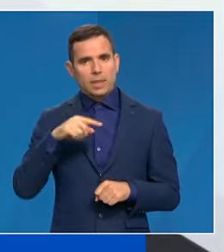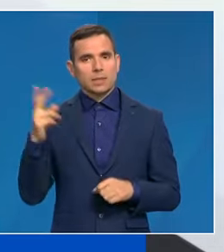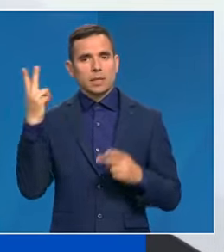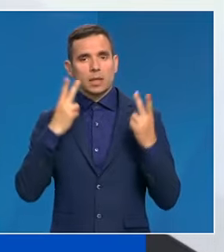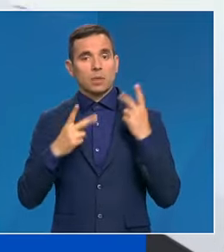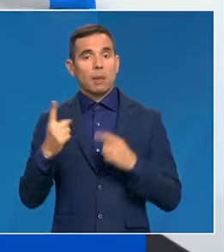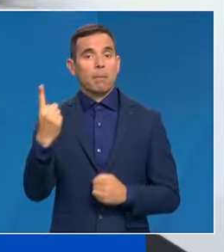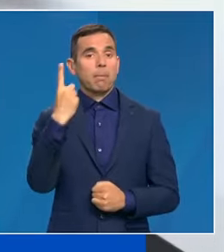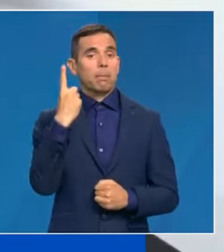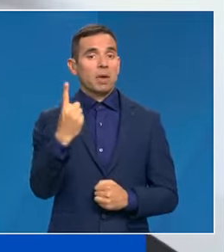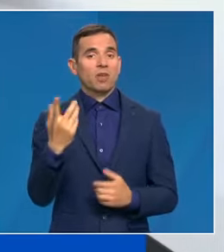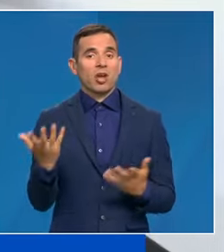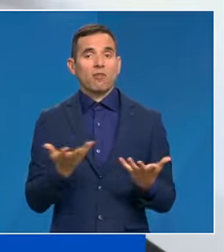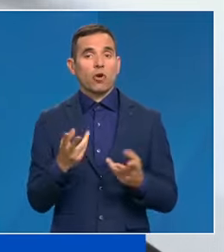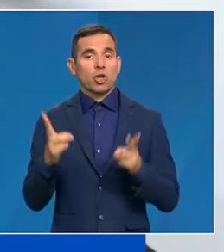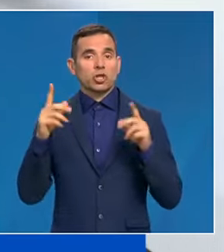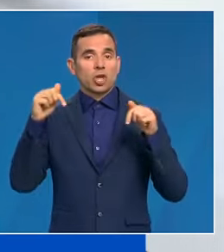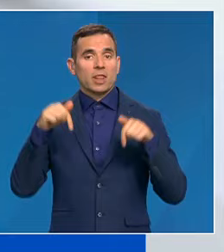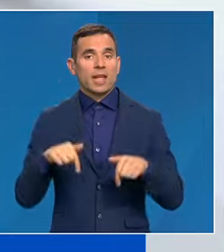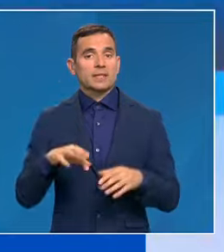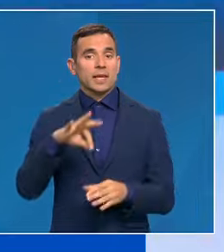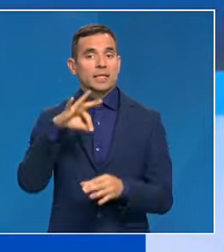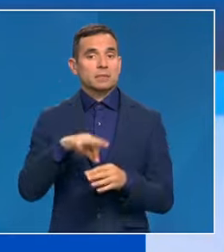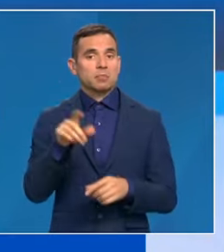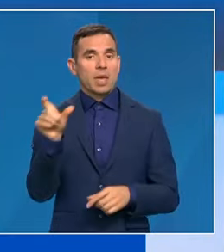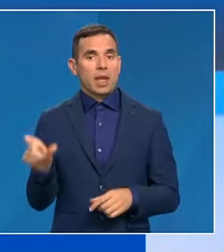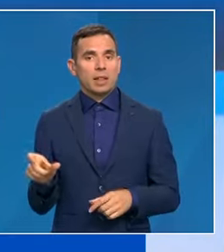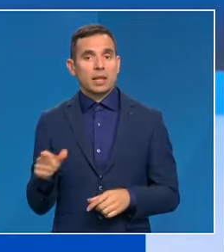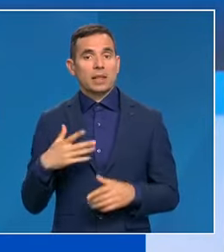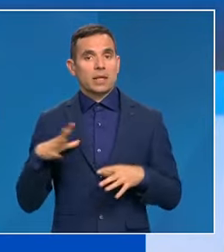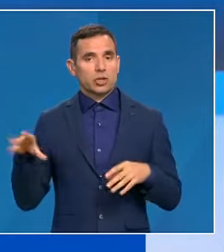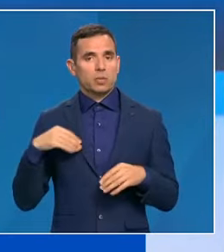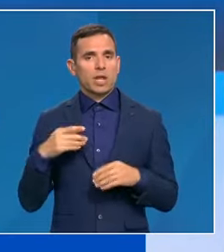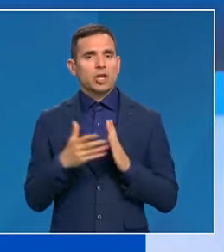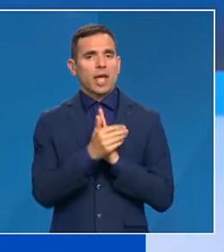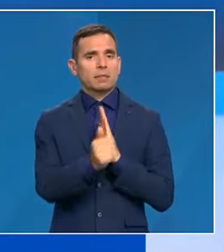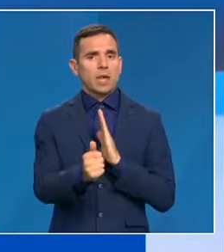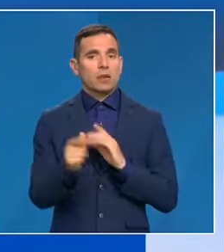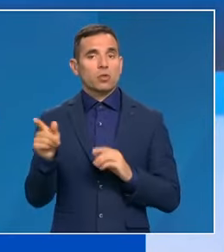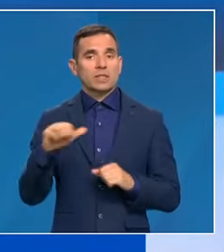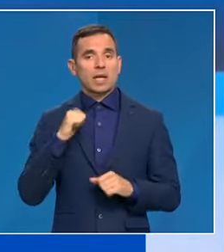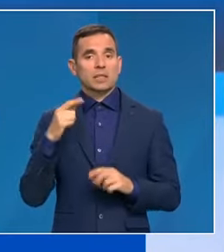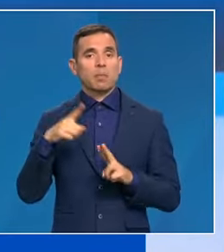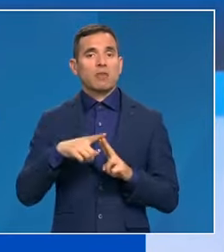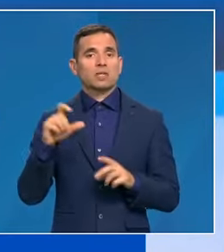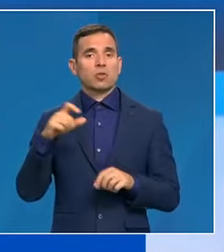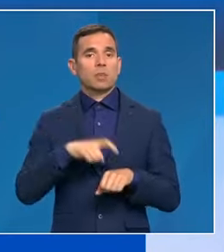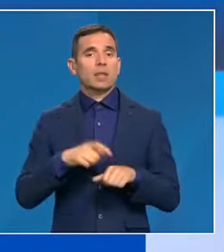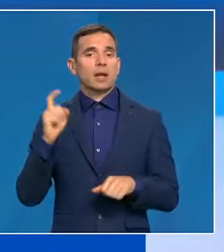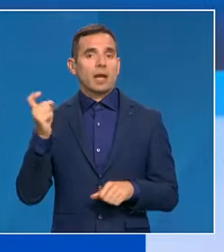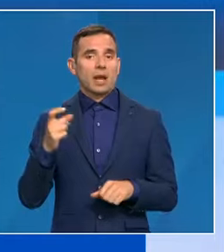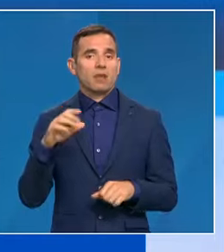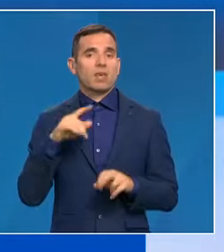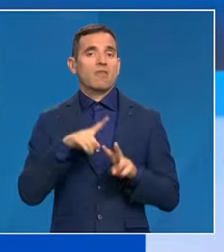какво реши днес избирателят. Заедно с нас ще бъдат и нашите експерти от тези агенции. Първан Симеонов, Димитър Ганев,